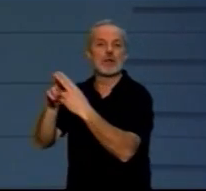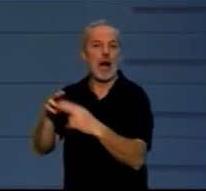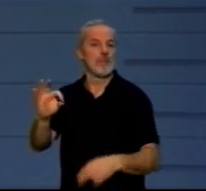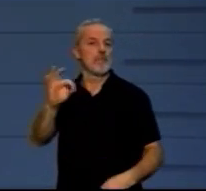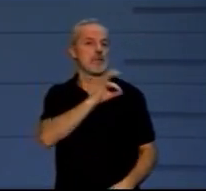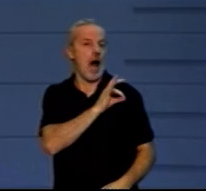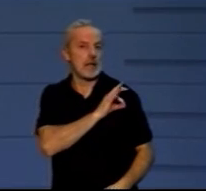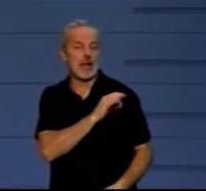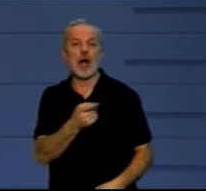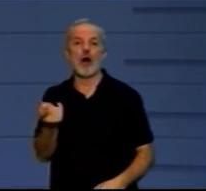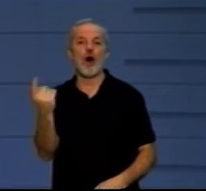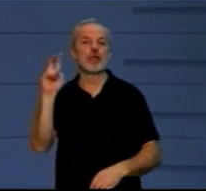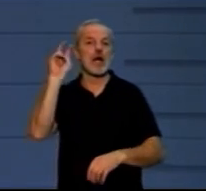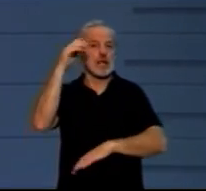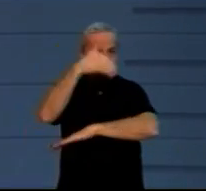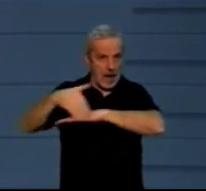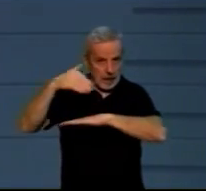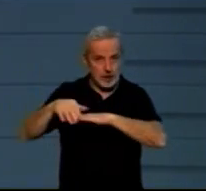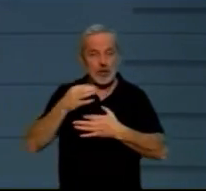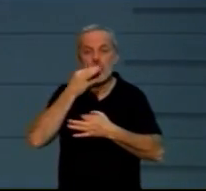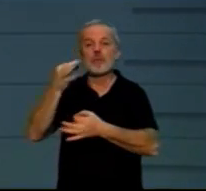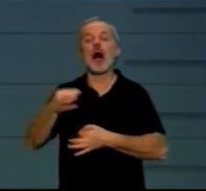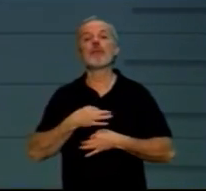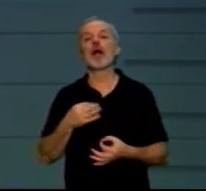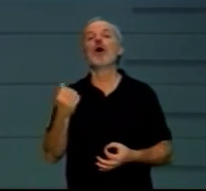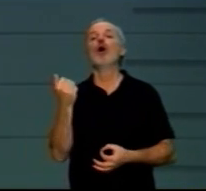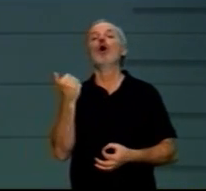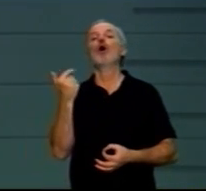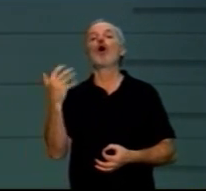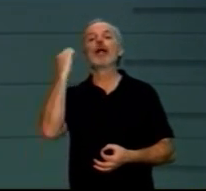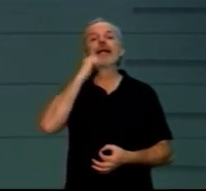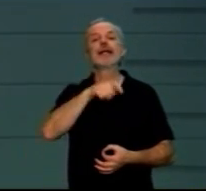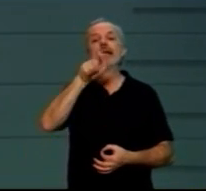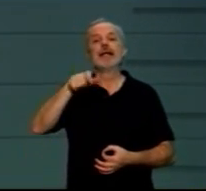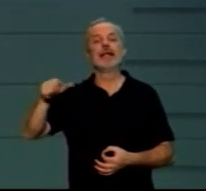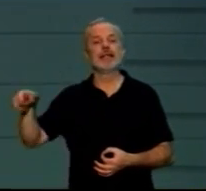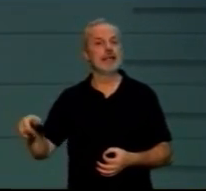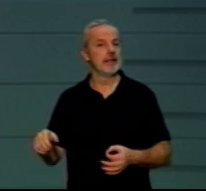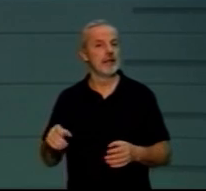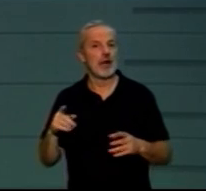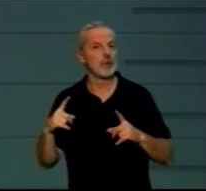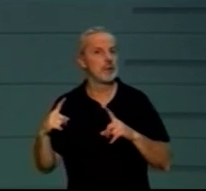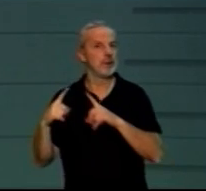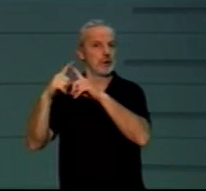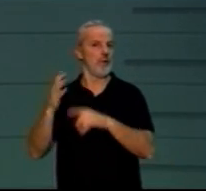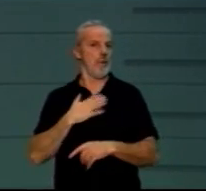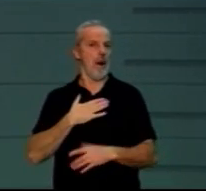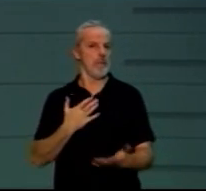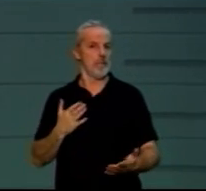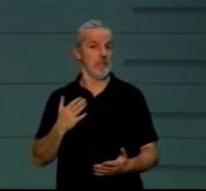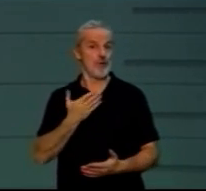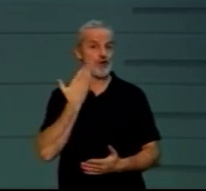ptají se mě, kolik závodníků máme v těch elitních World Tour týmech, tak když jim řeknu,